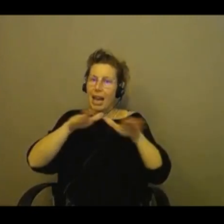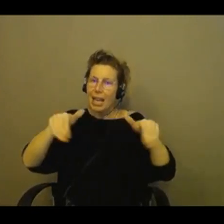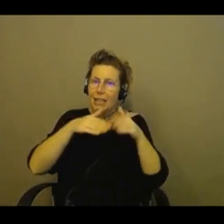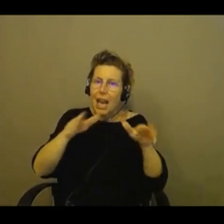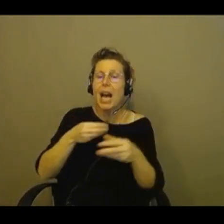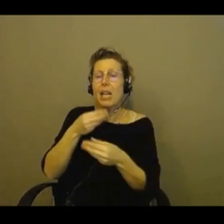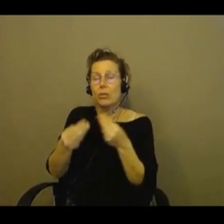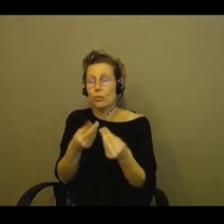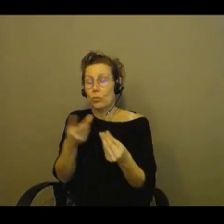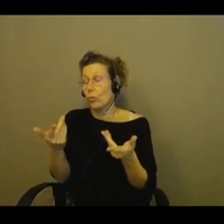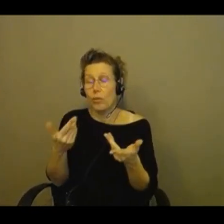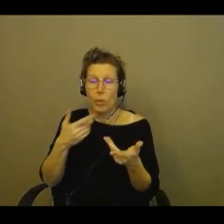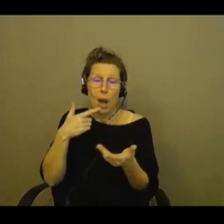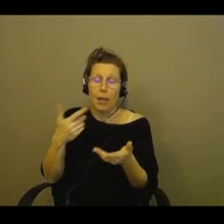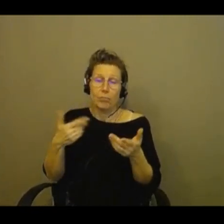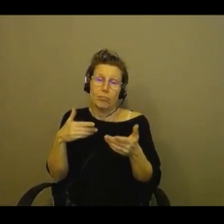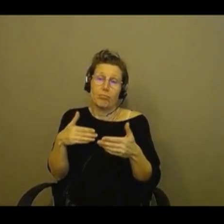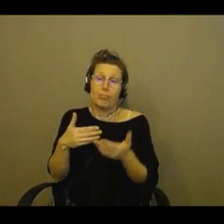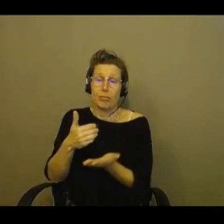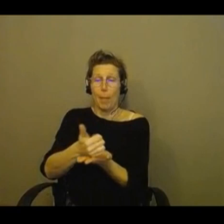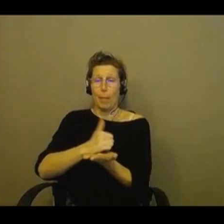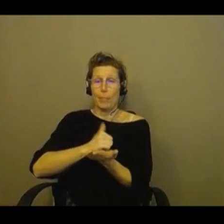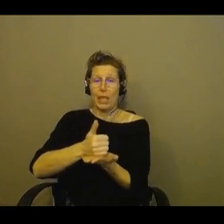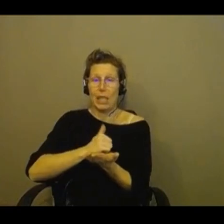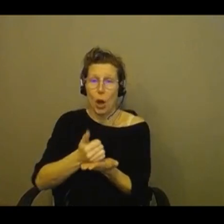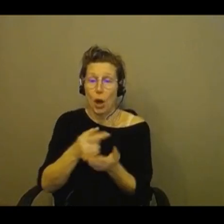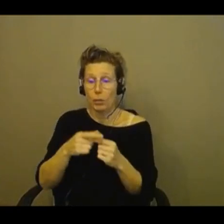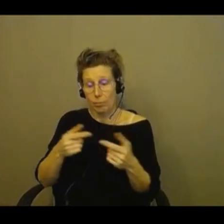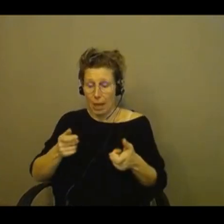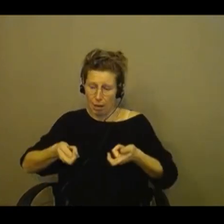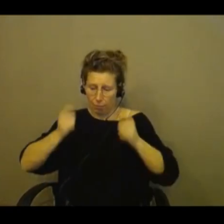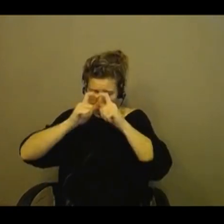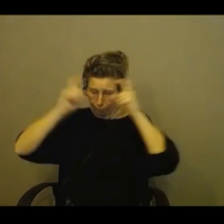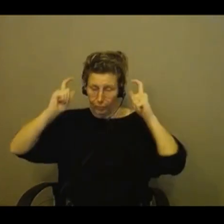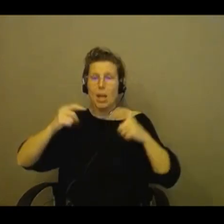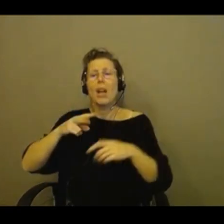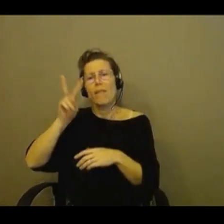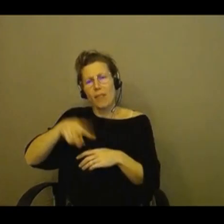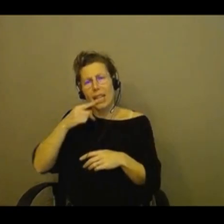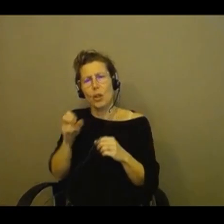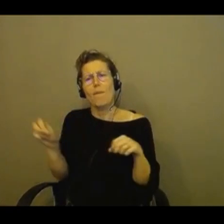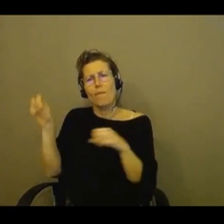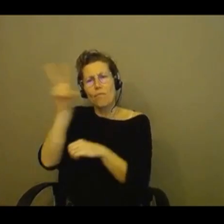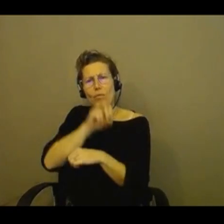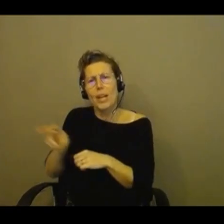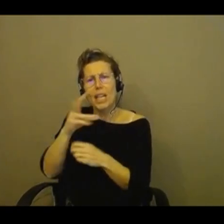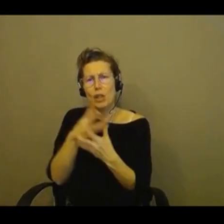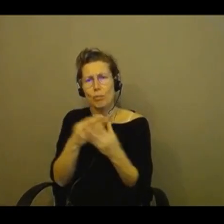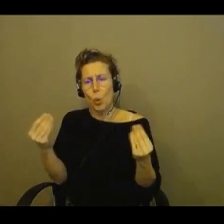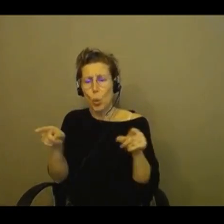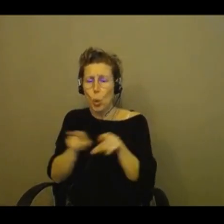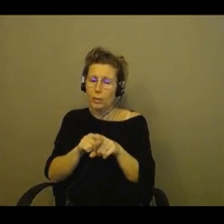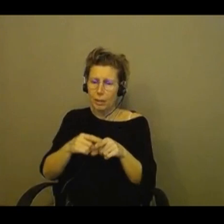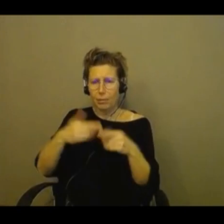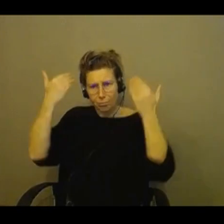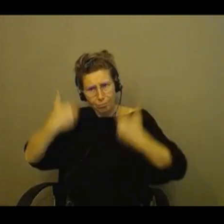voyageur. Grand voyageur avec Air France, avec SNCF. Et c'est vrai que je suis quelqu'un d'assez optimiste. Donc c'est vrai qu'on a toujours